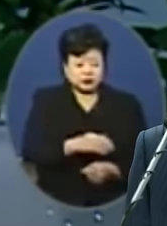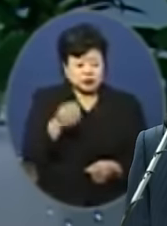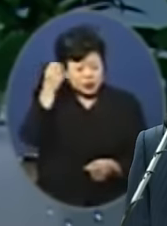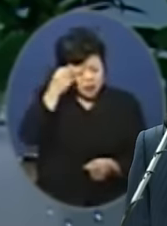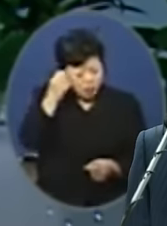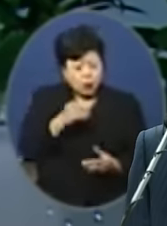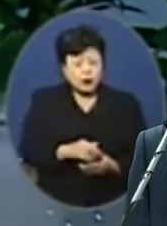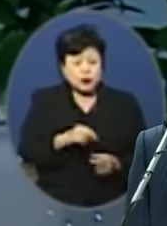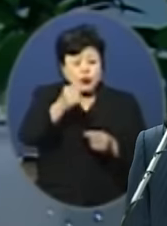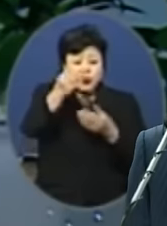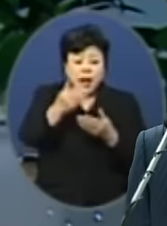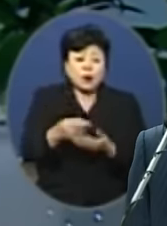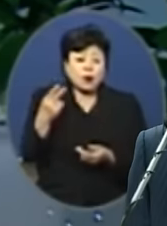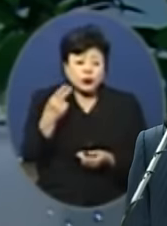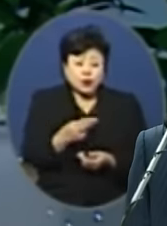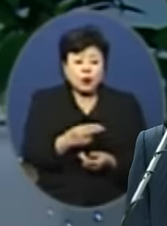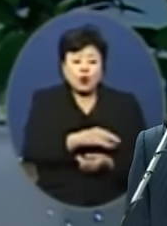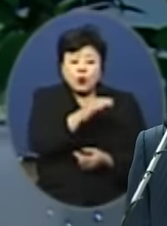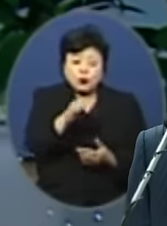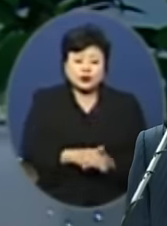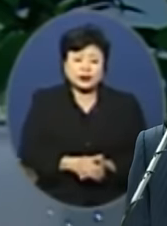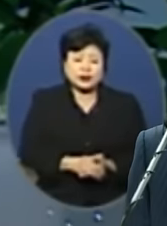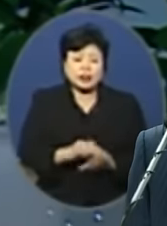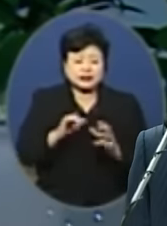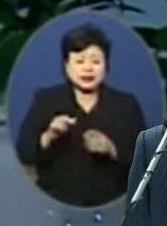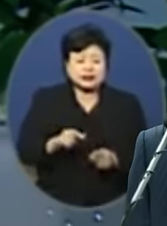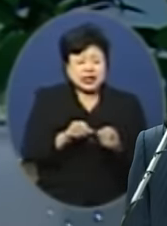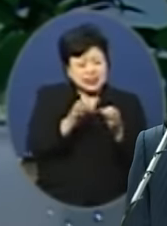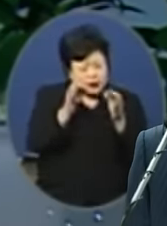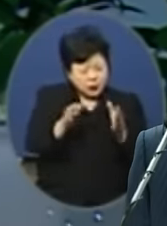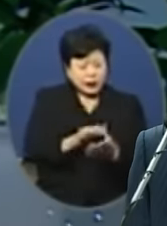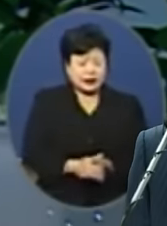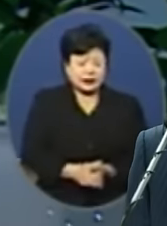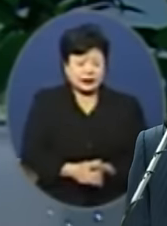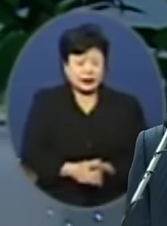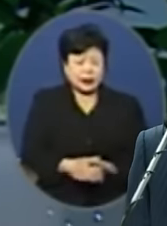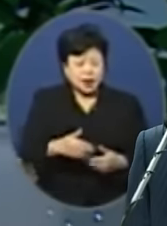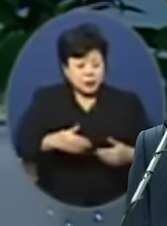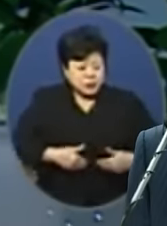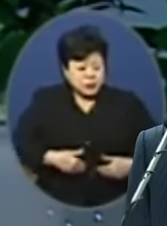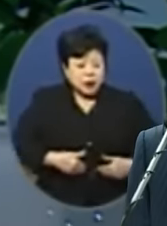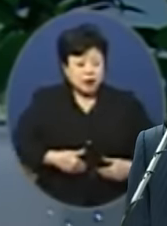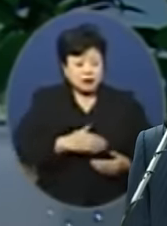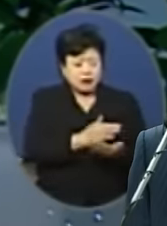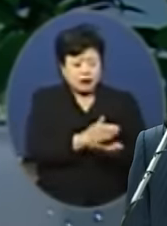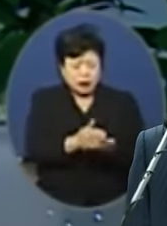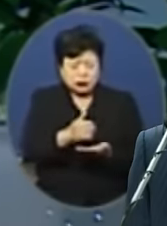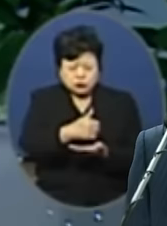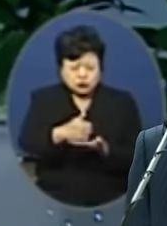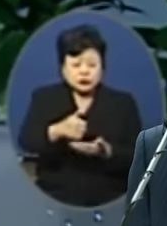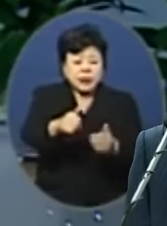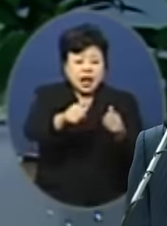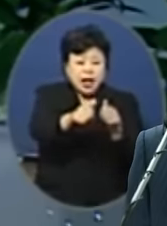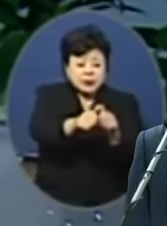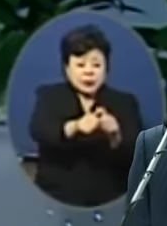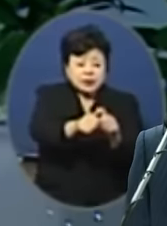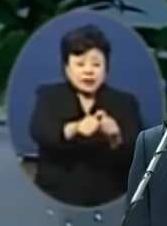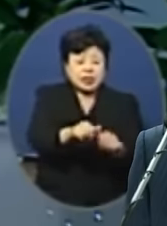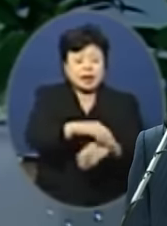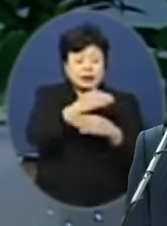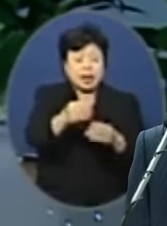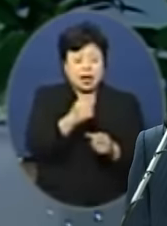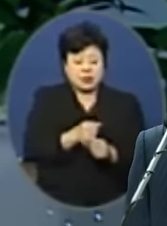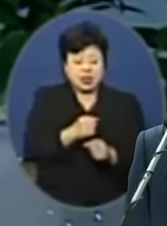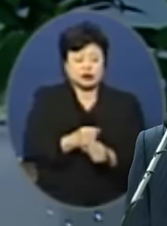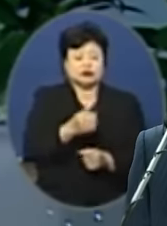영혼을 구원할 뿐 아니라 우리가 이 세상에 살아갈 동안에 필요한 모든 것을 주님이 함께 다